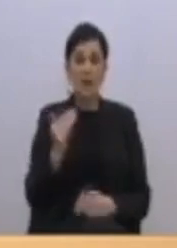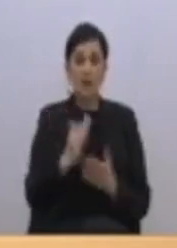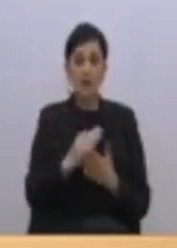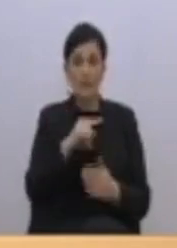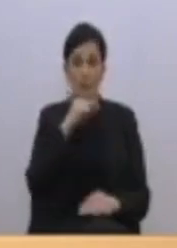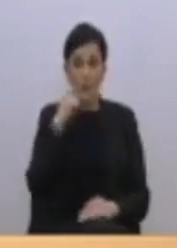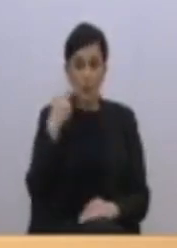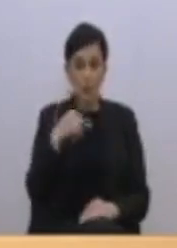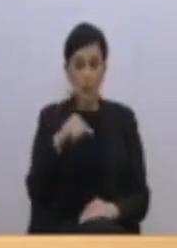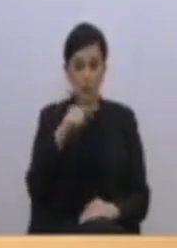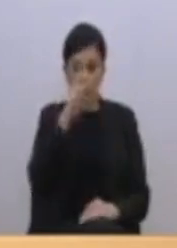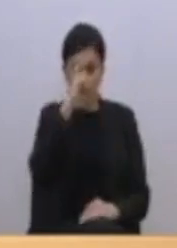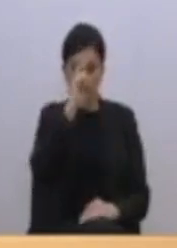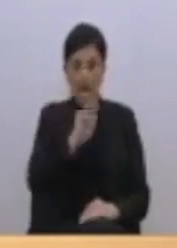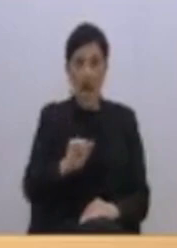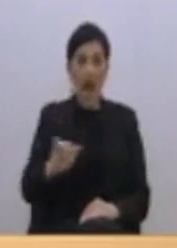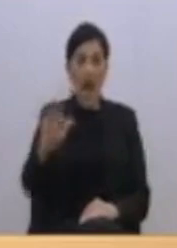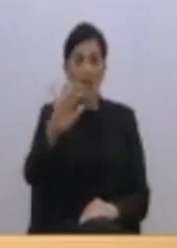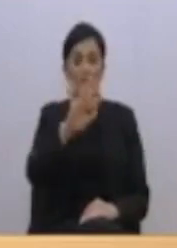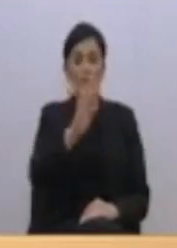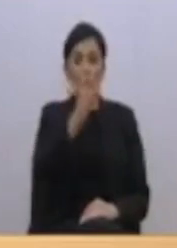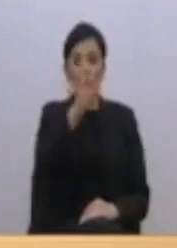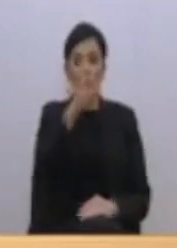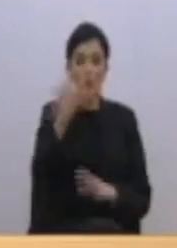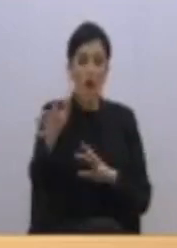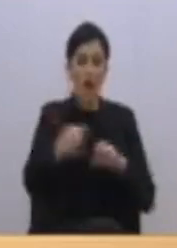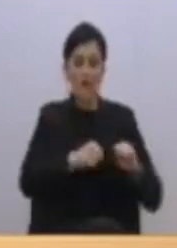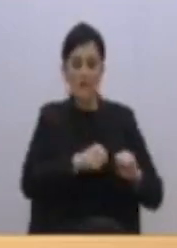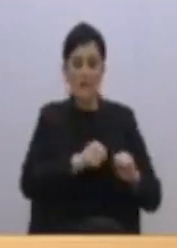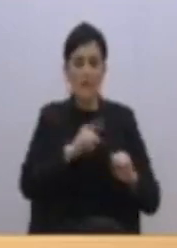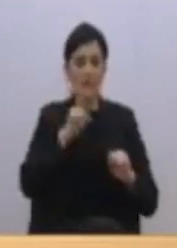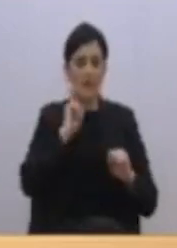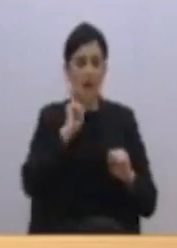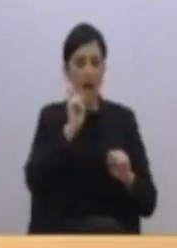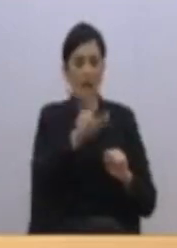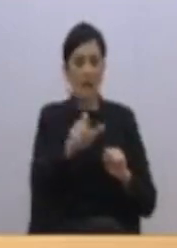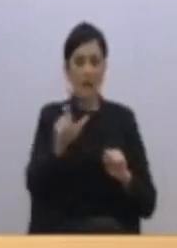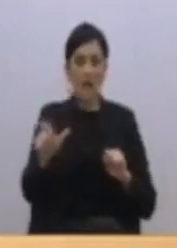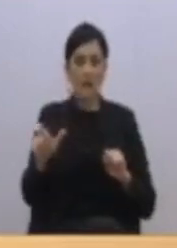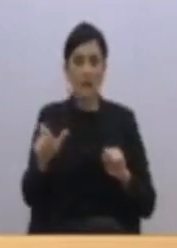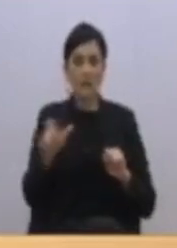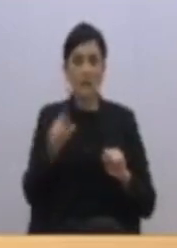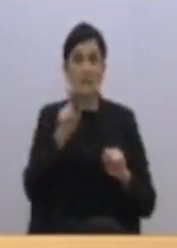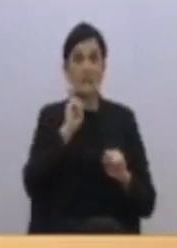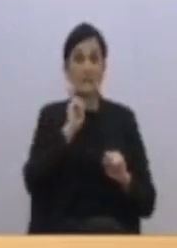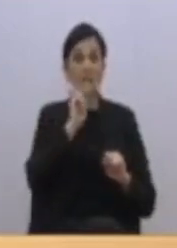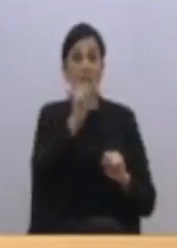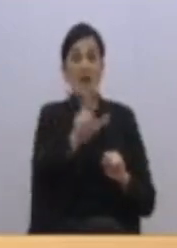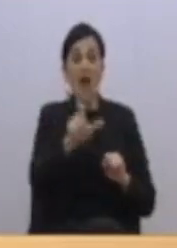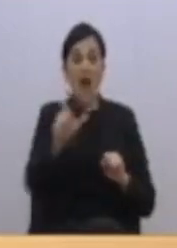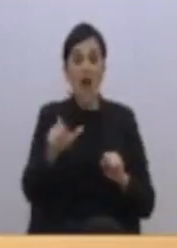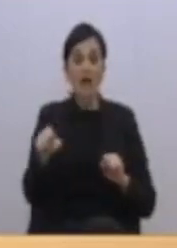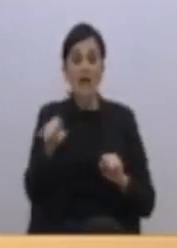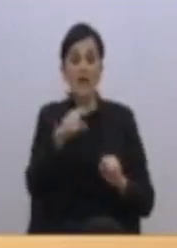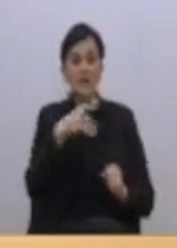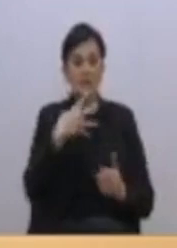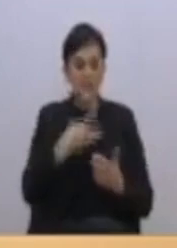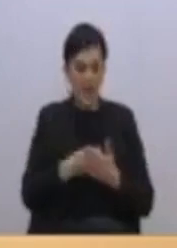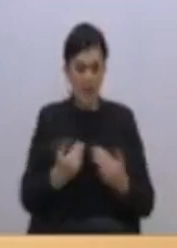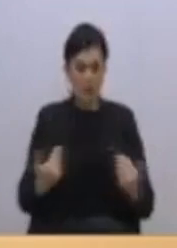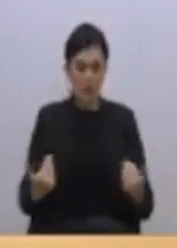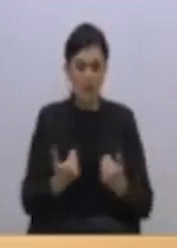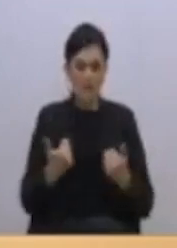ხელისუფლება, რომელიც ევროპულ მომავალს ართმევდით ამ ახალგაზრდებს და არა ეს ახალგაზრდები, რომლებიც საკუთარი